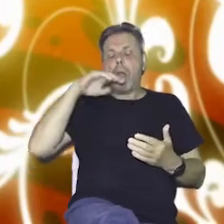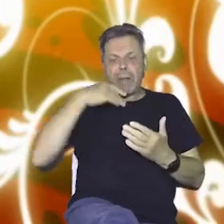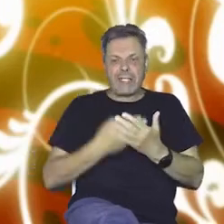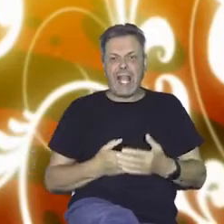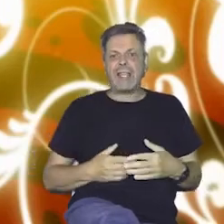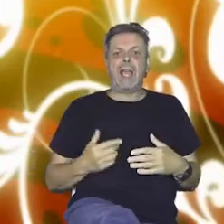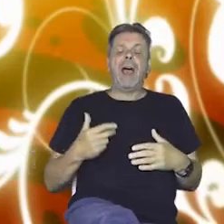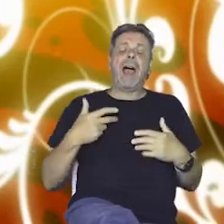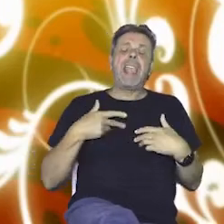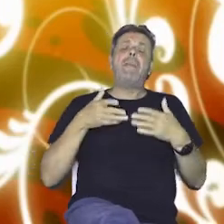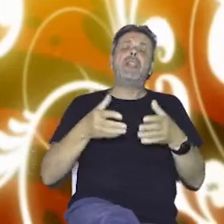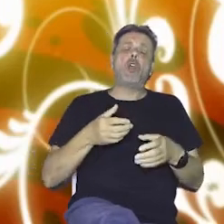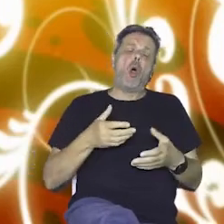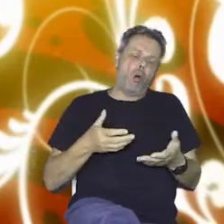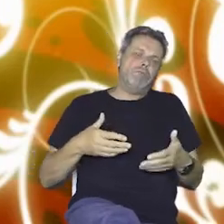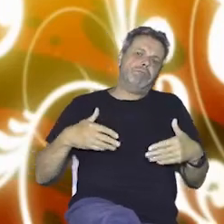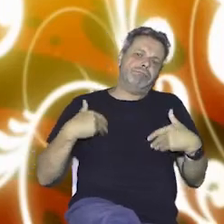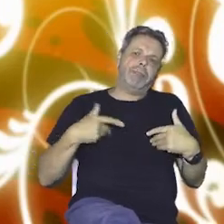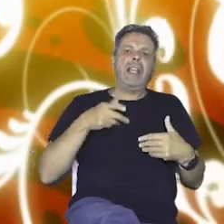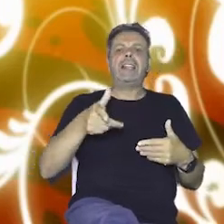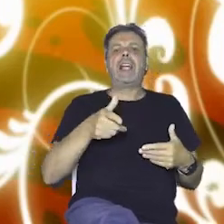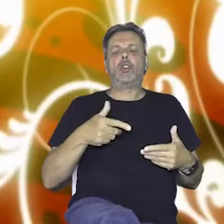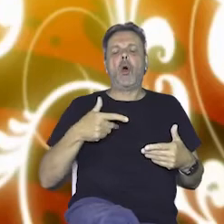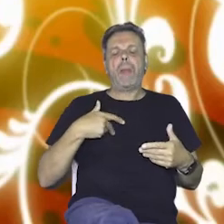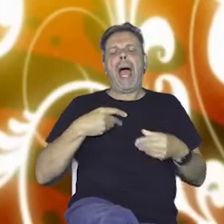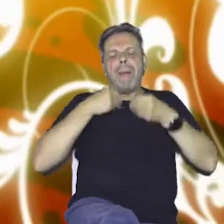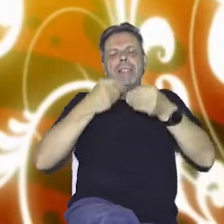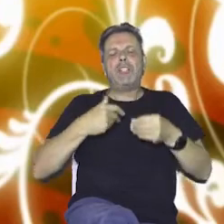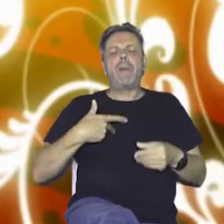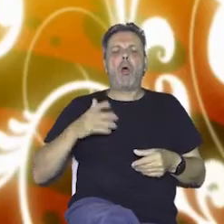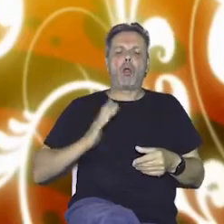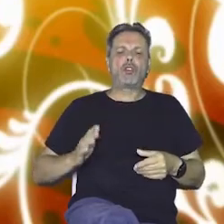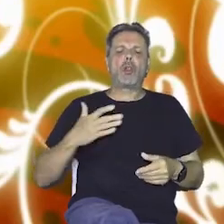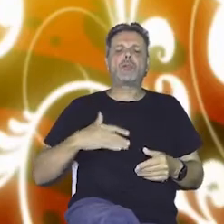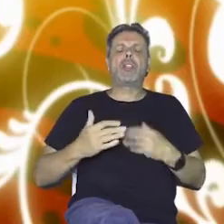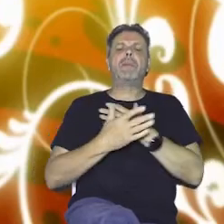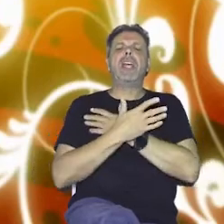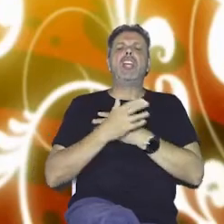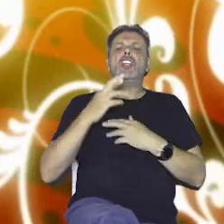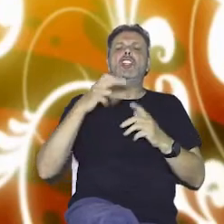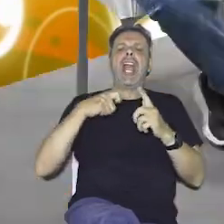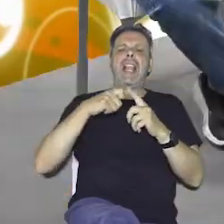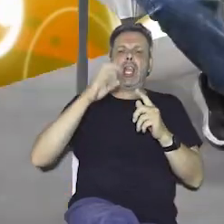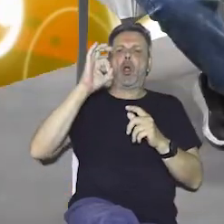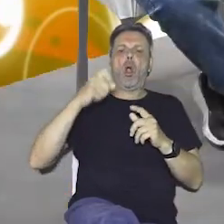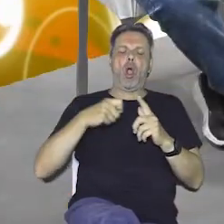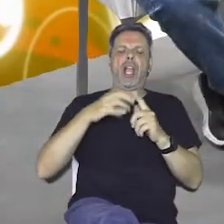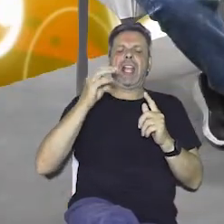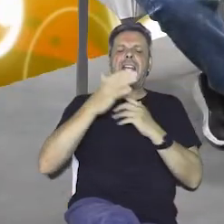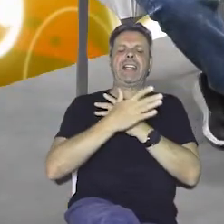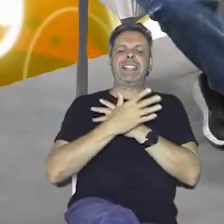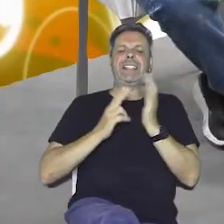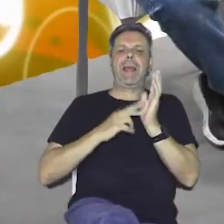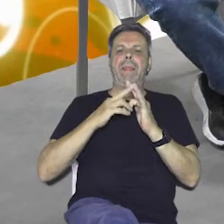to ja rado da nama bude pričao moj gost, gospodin Željko Krznalić. Gospodin